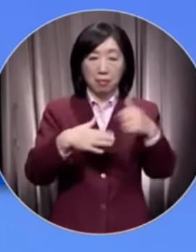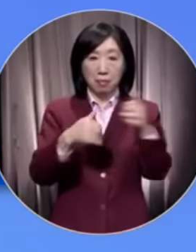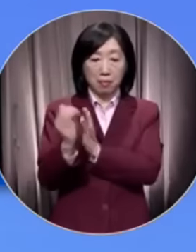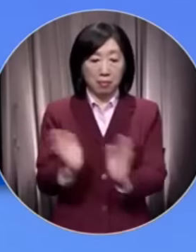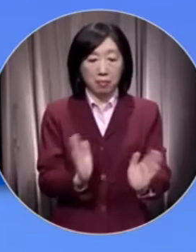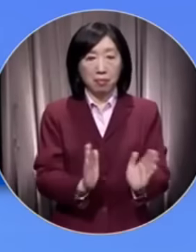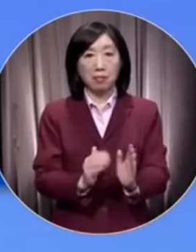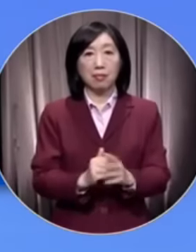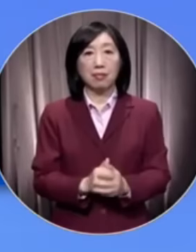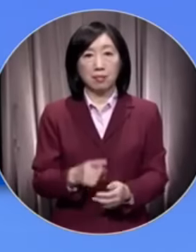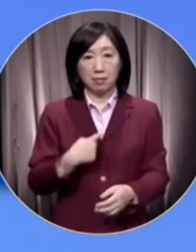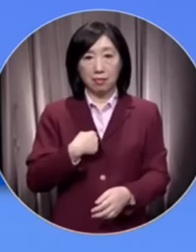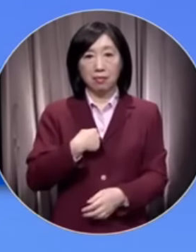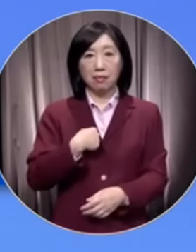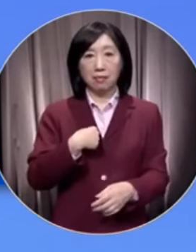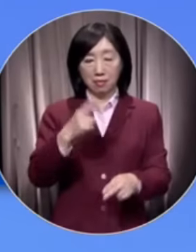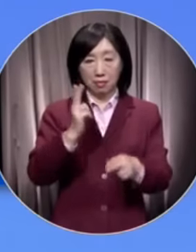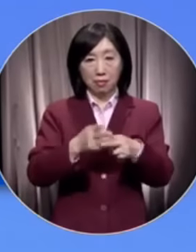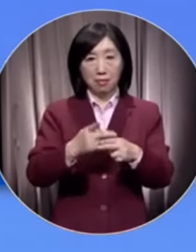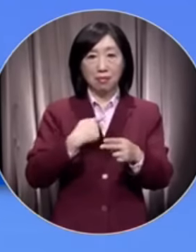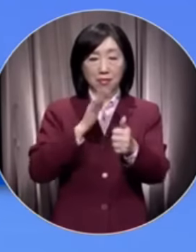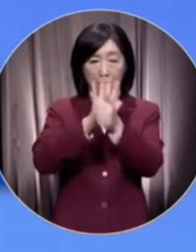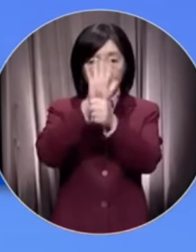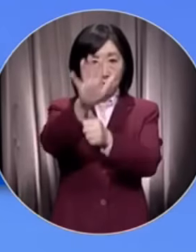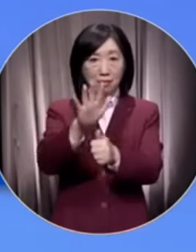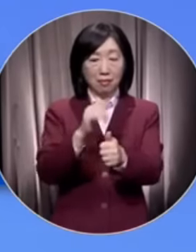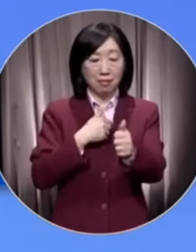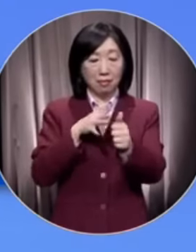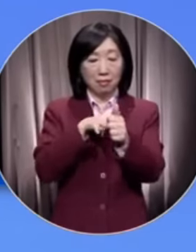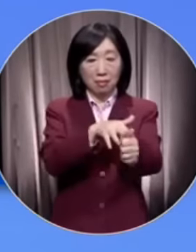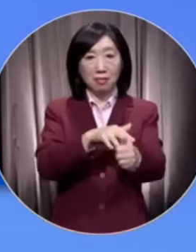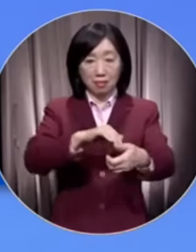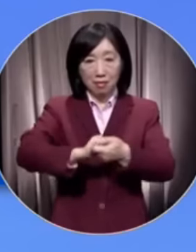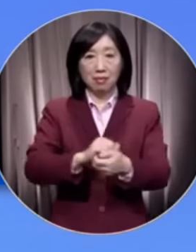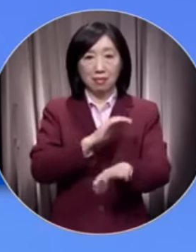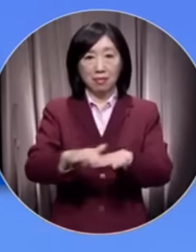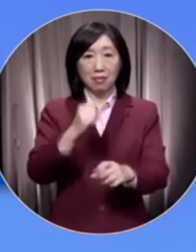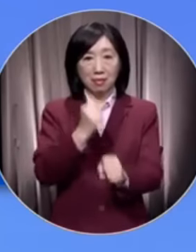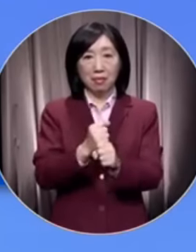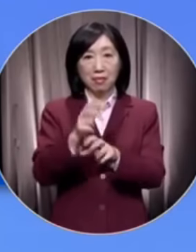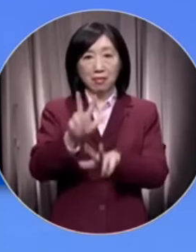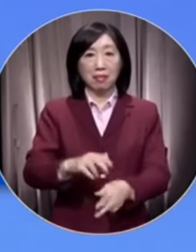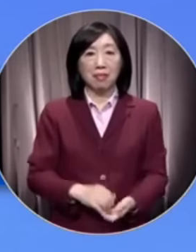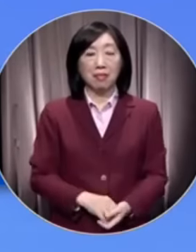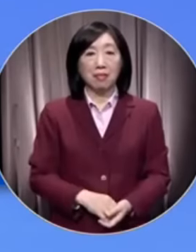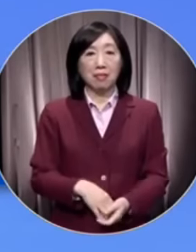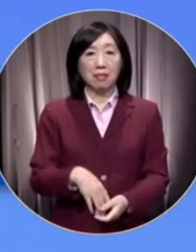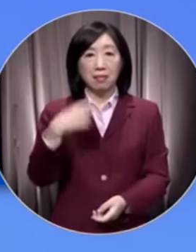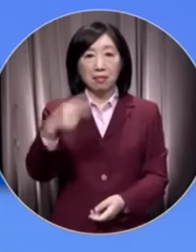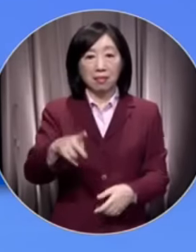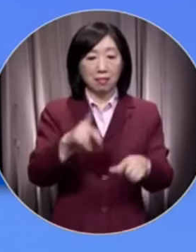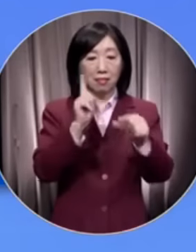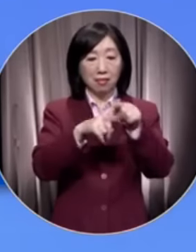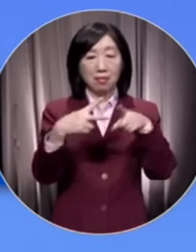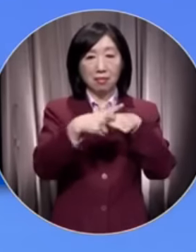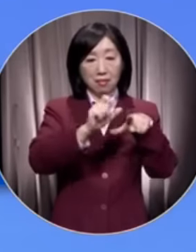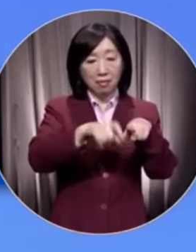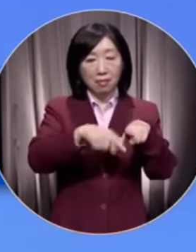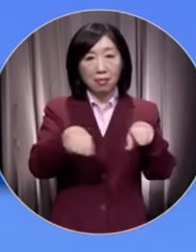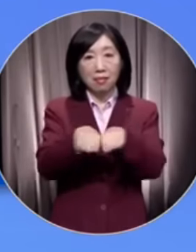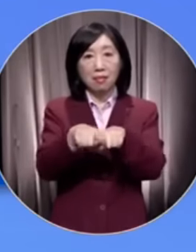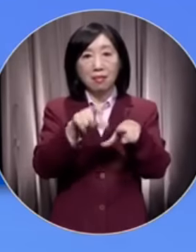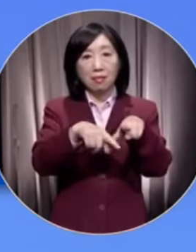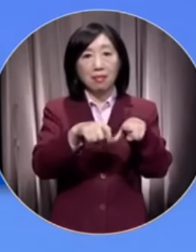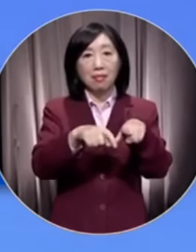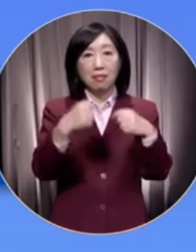领的这个团队一定可以帮大家说到做到。而重点在中小企业，中小企业